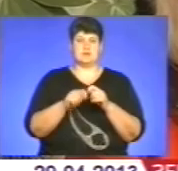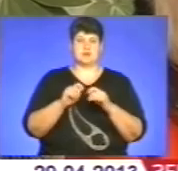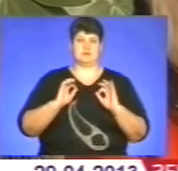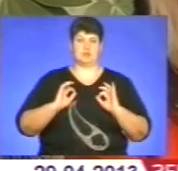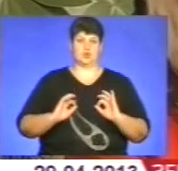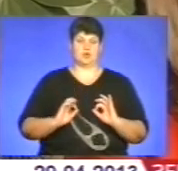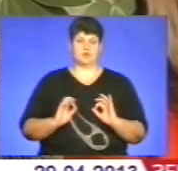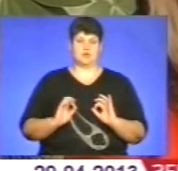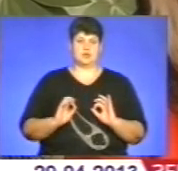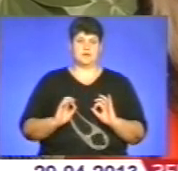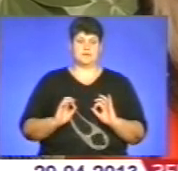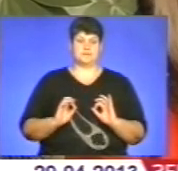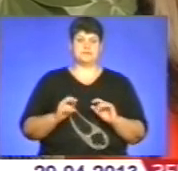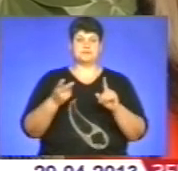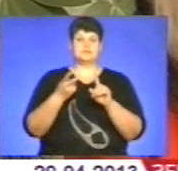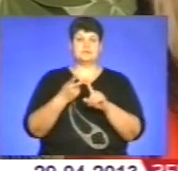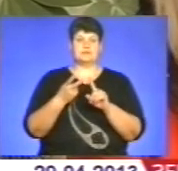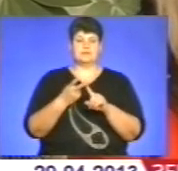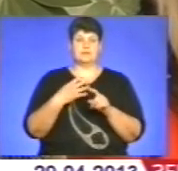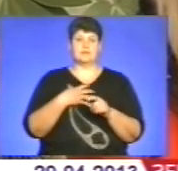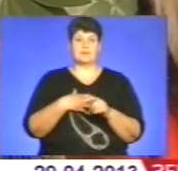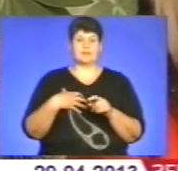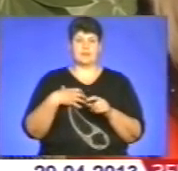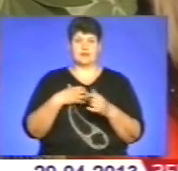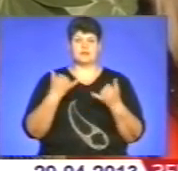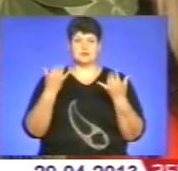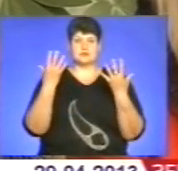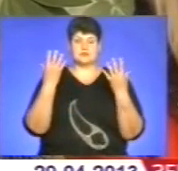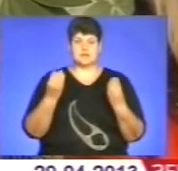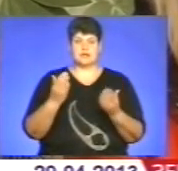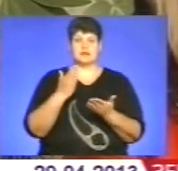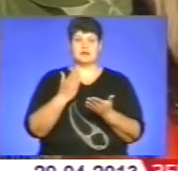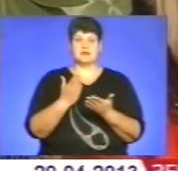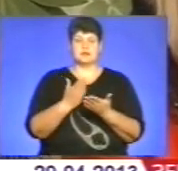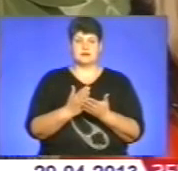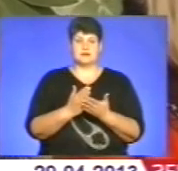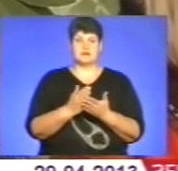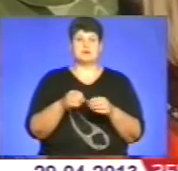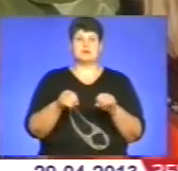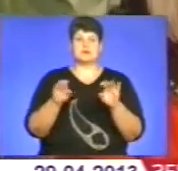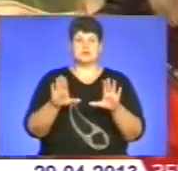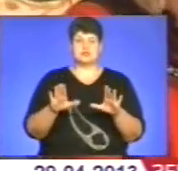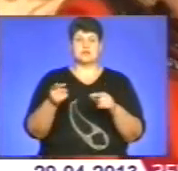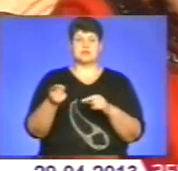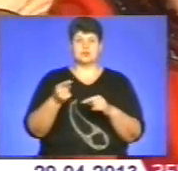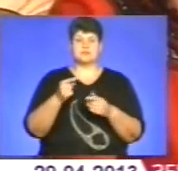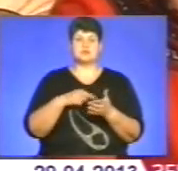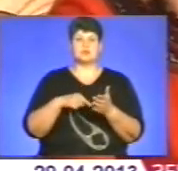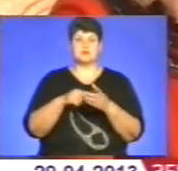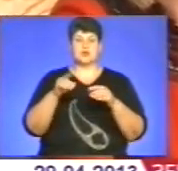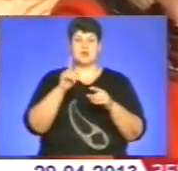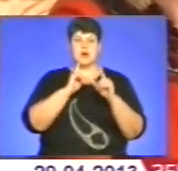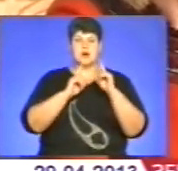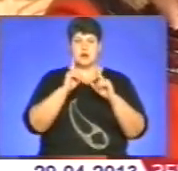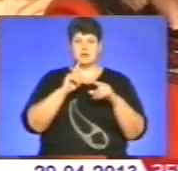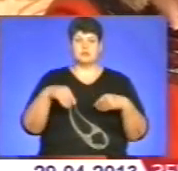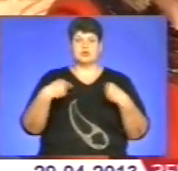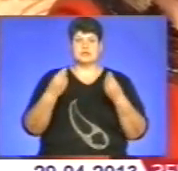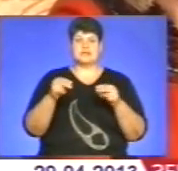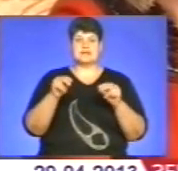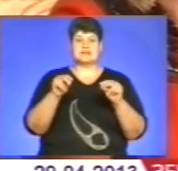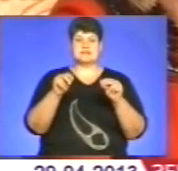перевірки. Другим актуальним на сьогоднішній день залишається рішення Тернопільської міської ради про надання